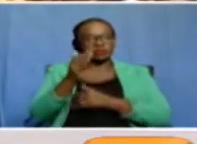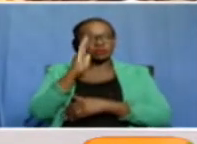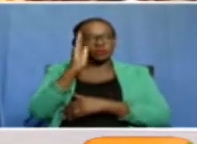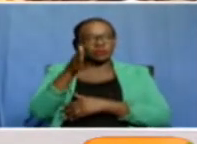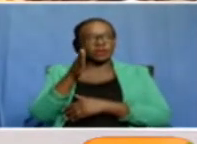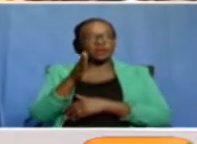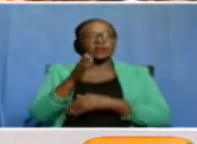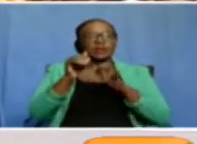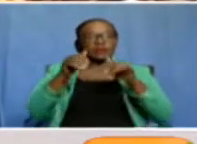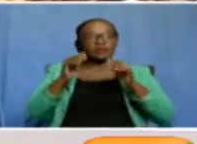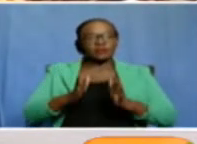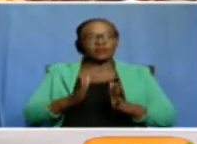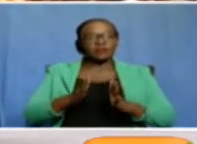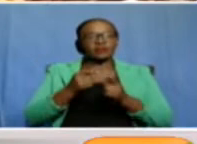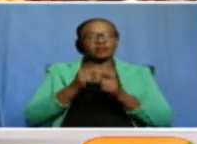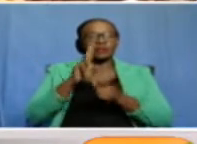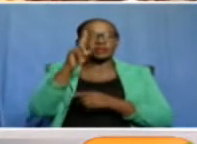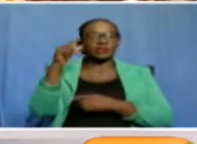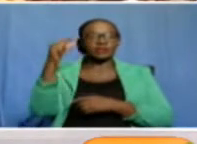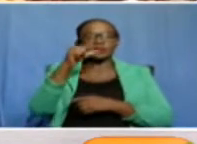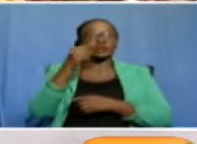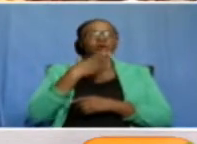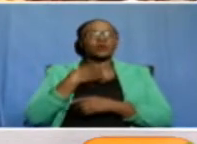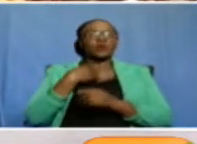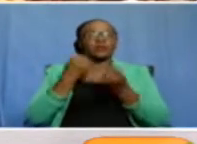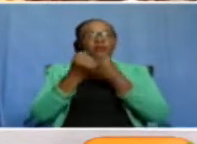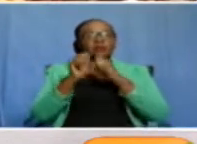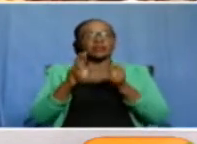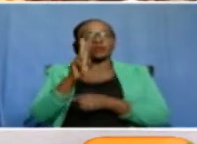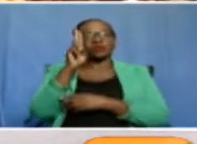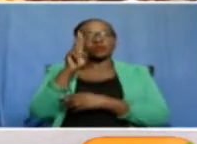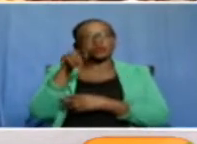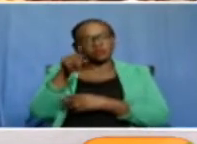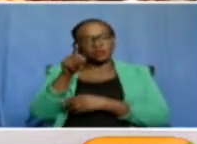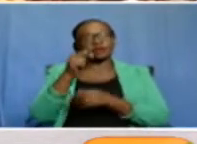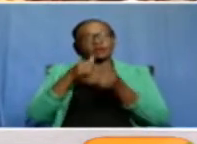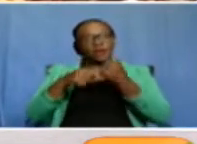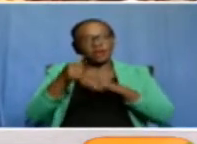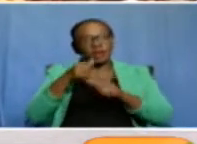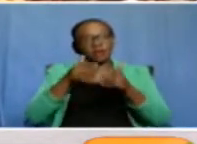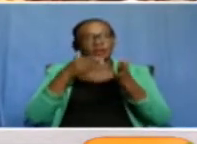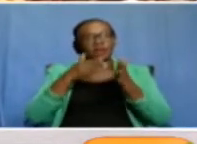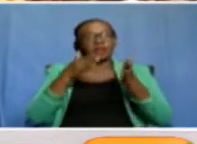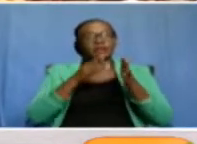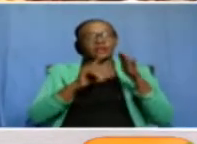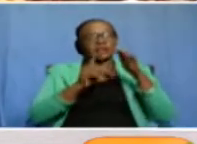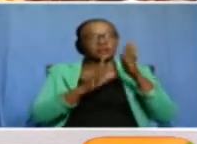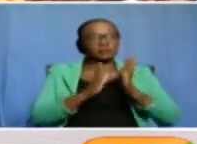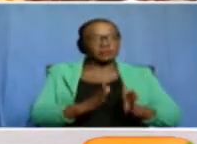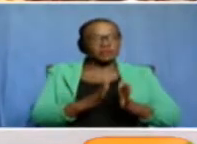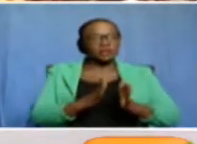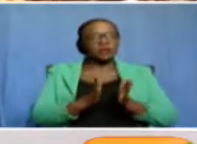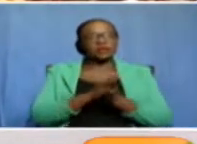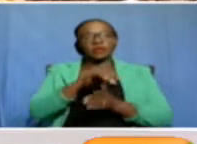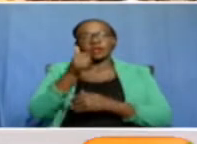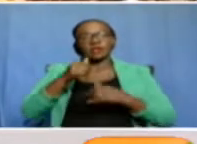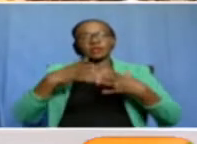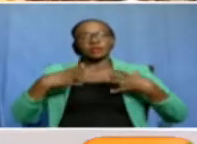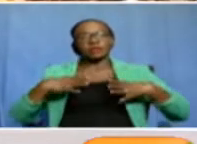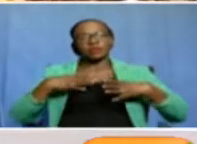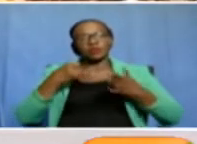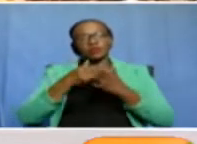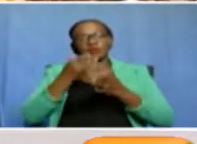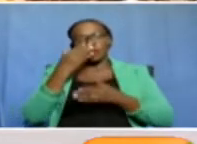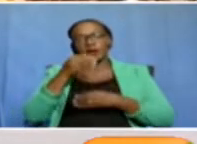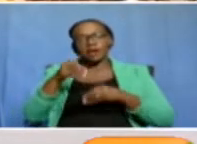ya Uasin Gishu sasa wanamtaka Rais Uhuru Kenyatta achukue hatua dhidi ya mawaziri na maafisa wote husika kwa